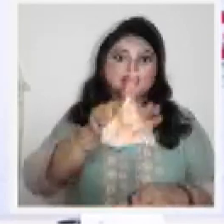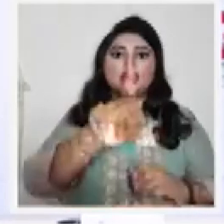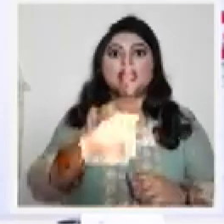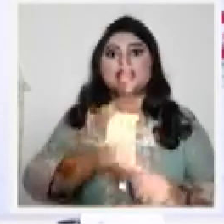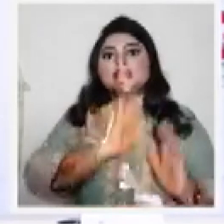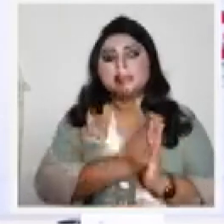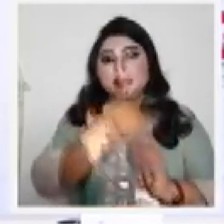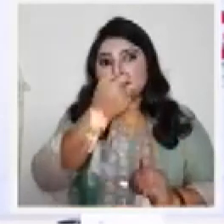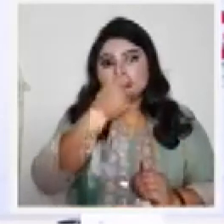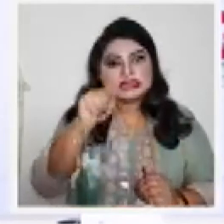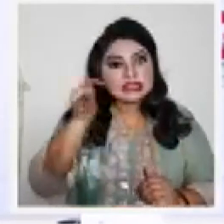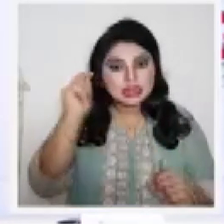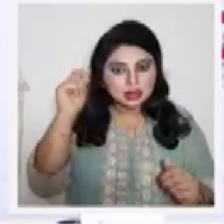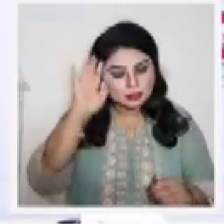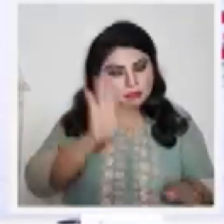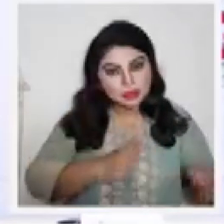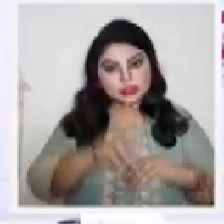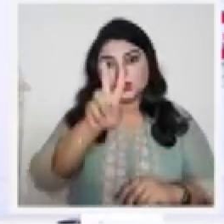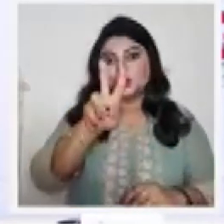78.90% এবং নারী 710 জন,